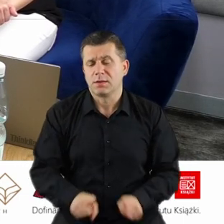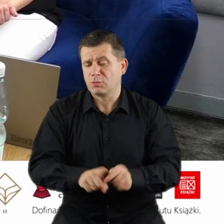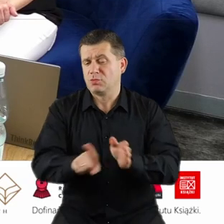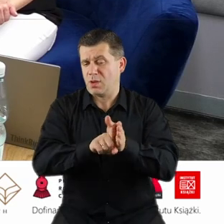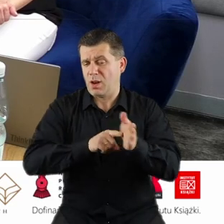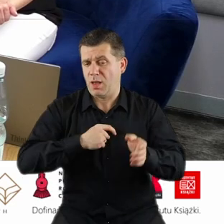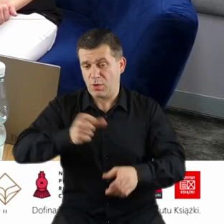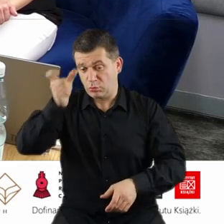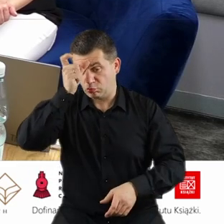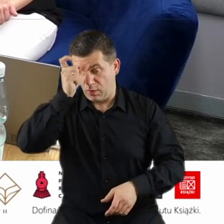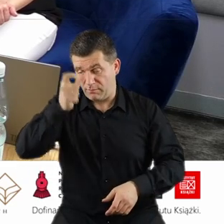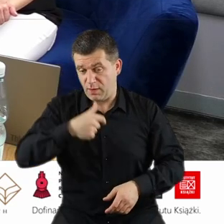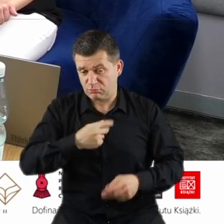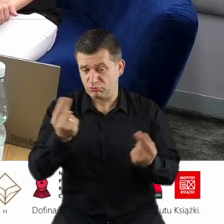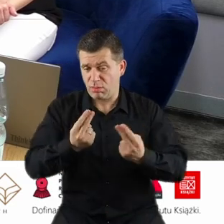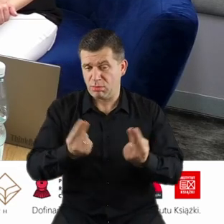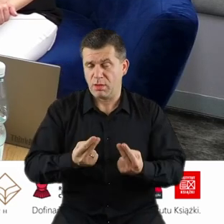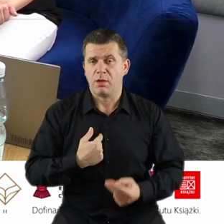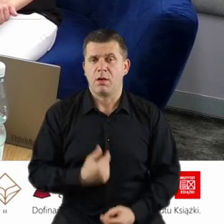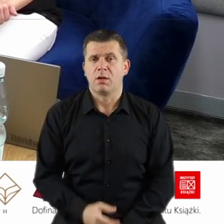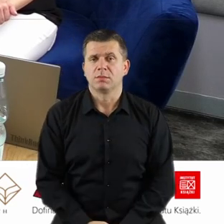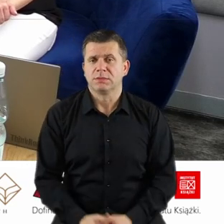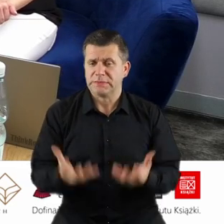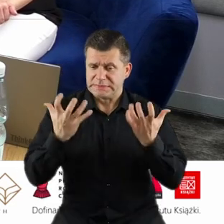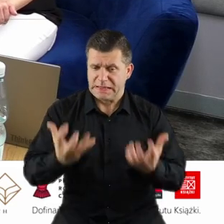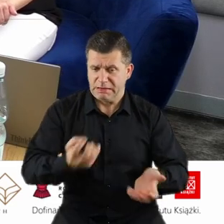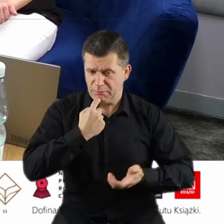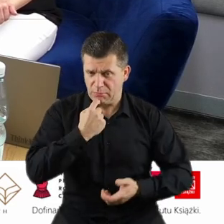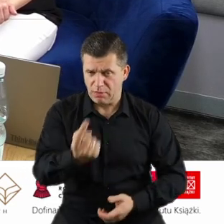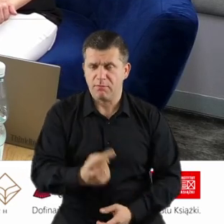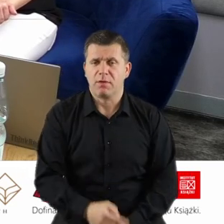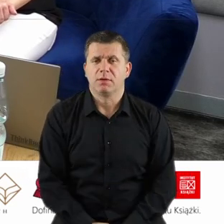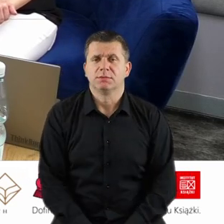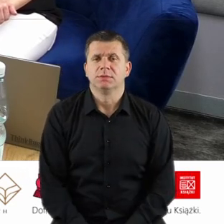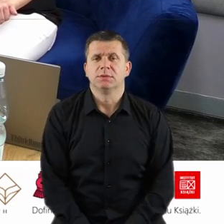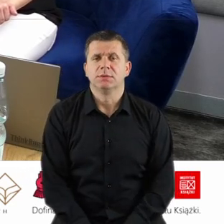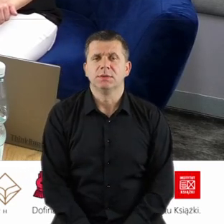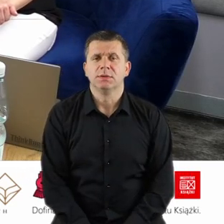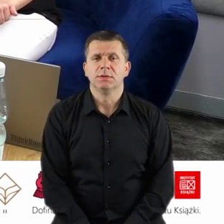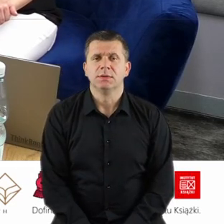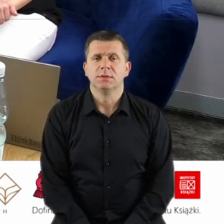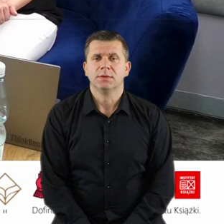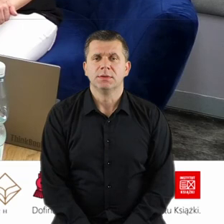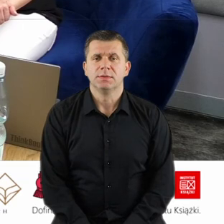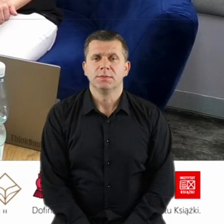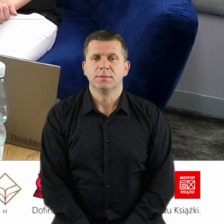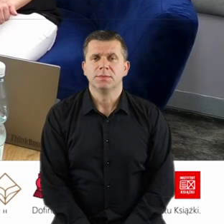Dla mnie, jako dla człowieka, dla reportera, ale chciałem powiedzieć, że